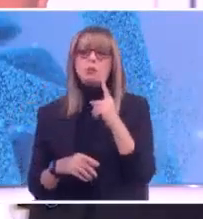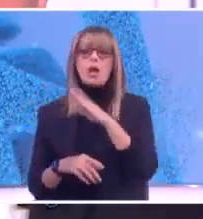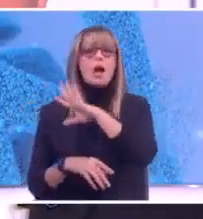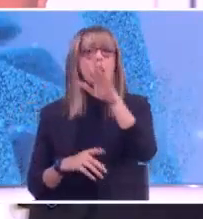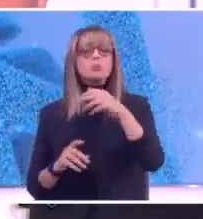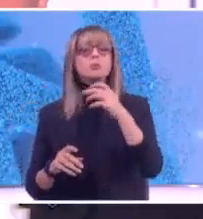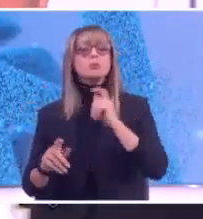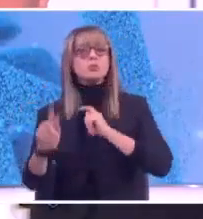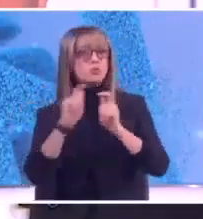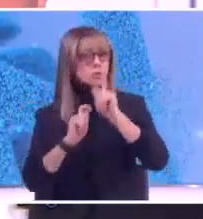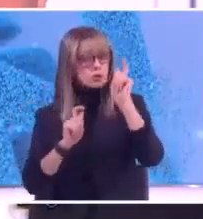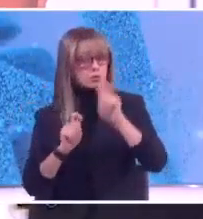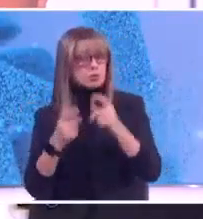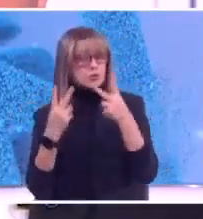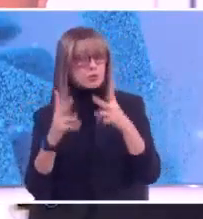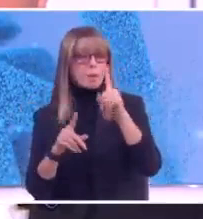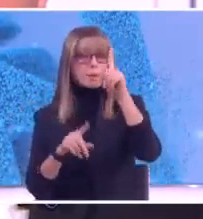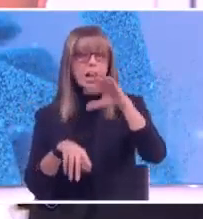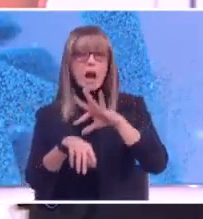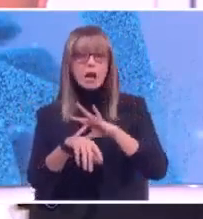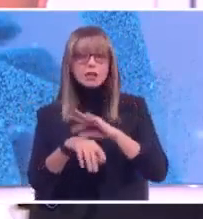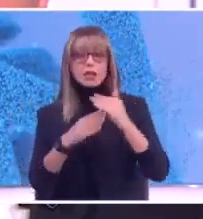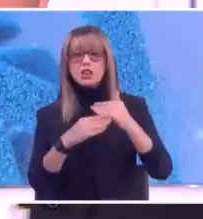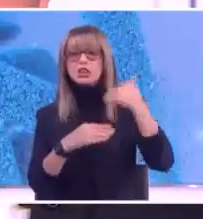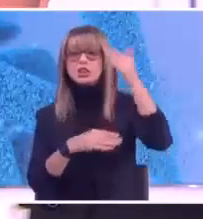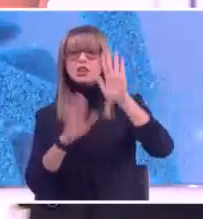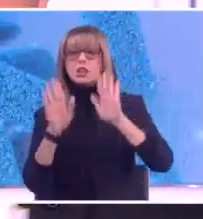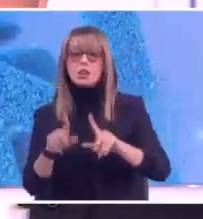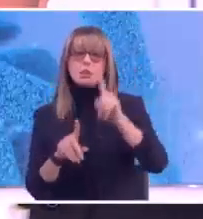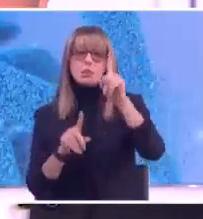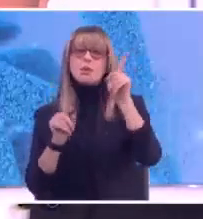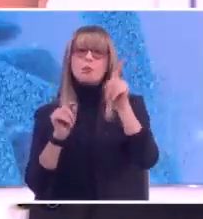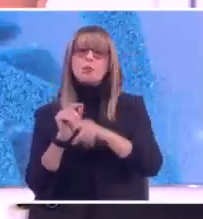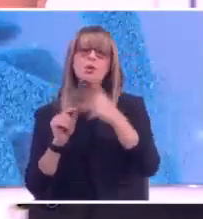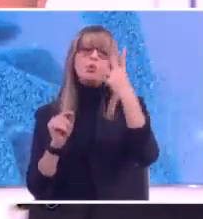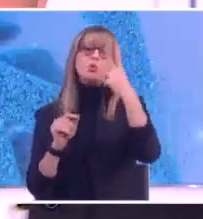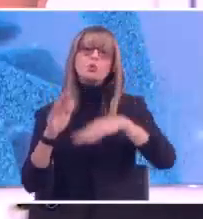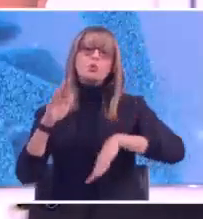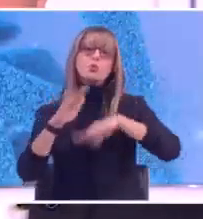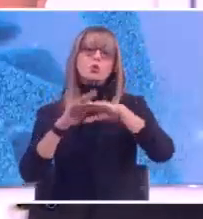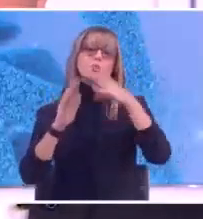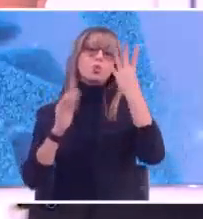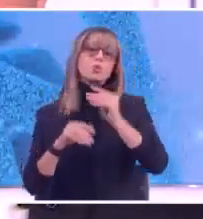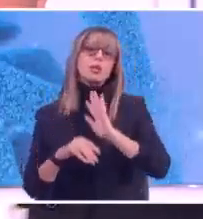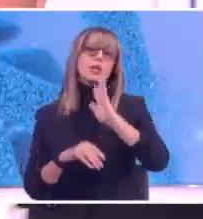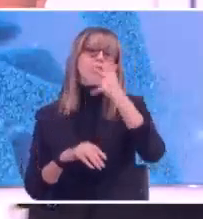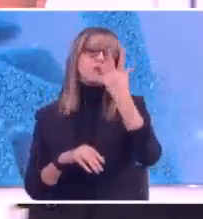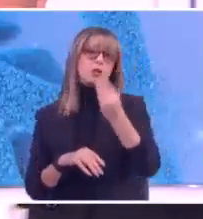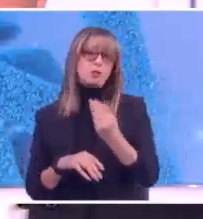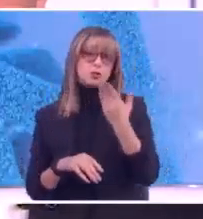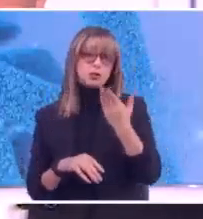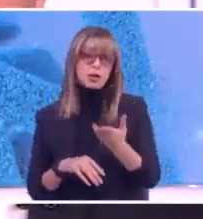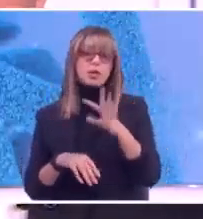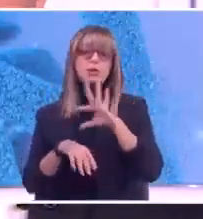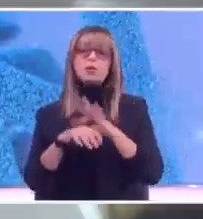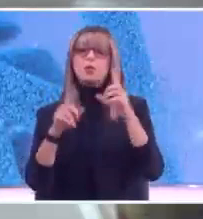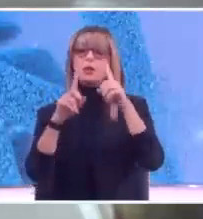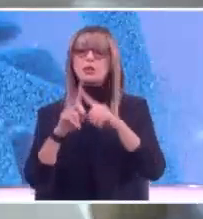sözleşme yapabilecek ama bir hastane dışında kalan hastanelerde yine 1/3 kotası aynen geçerli olduğu için hekim